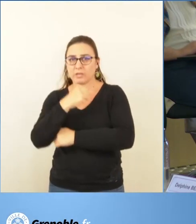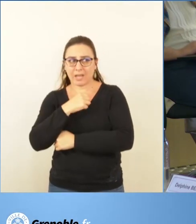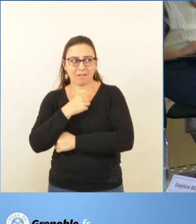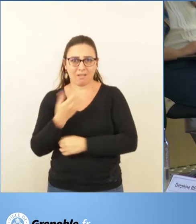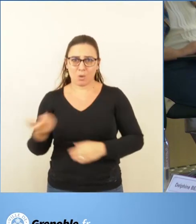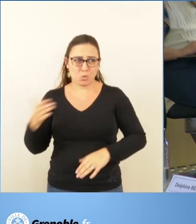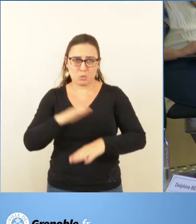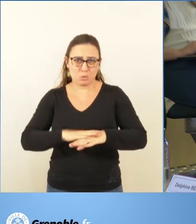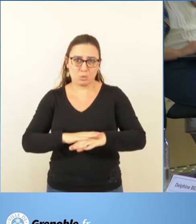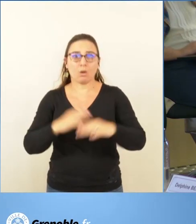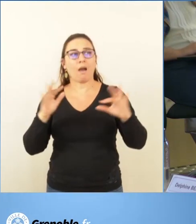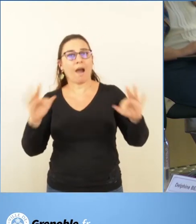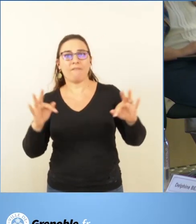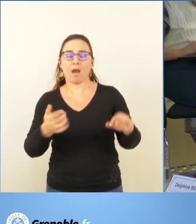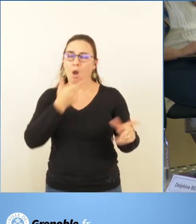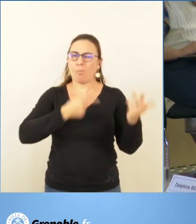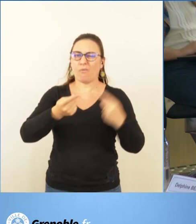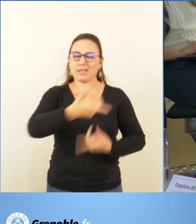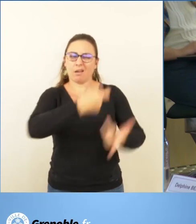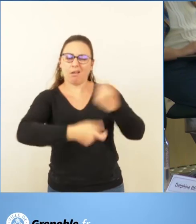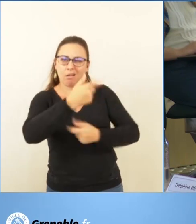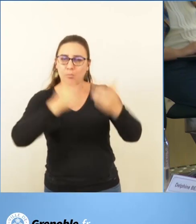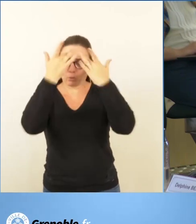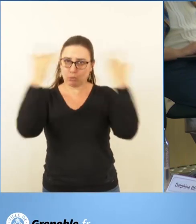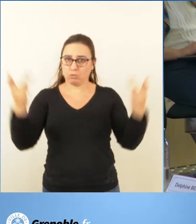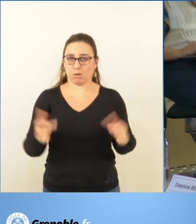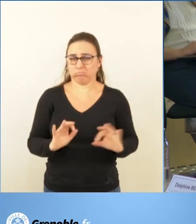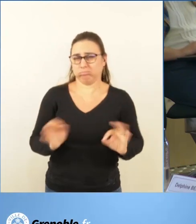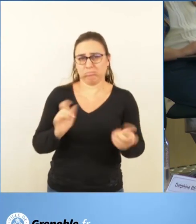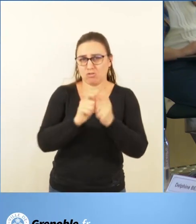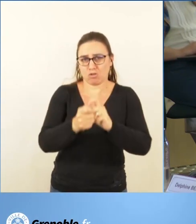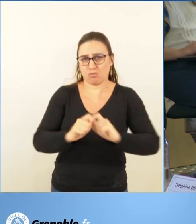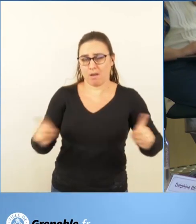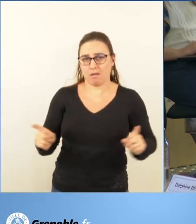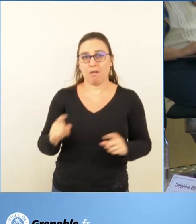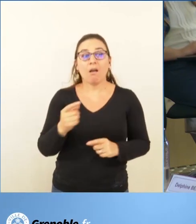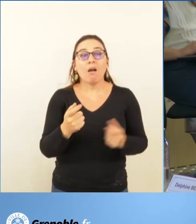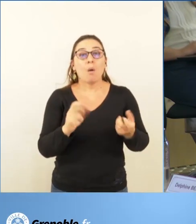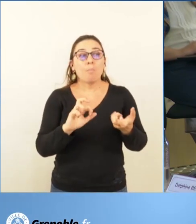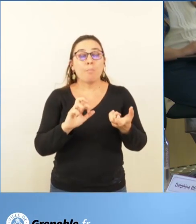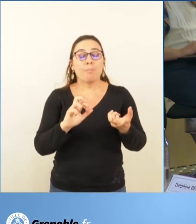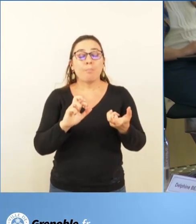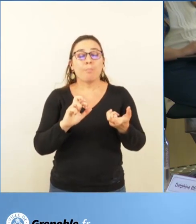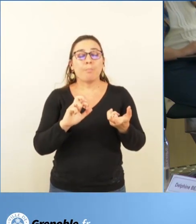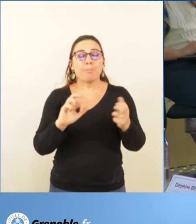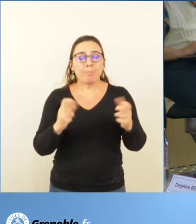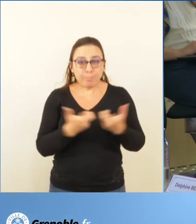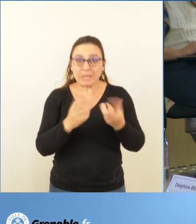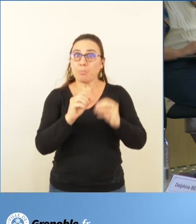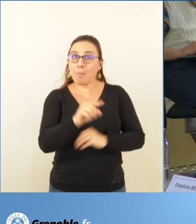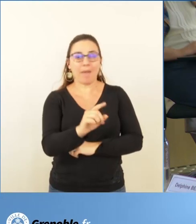absolument rien en termes de facilitation d'accès à la culture parce que le problème ne vient pas du prix mais vous rendez